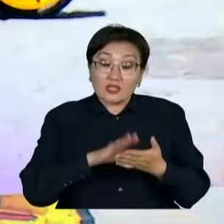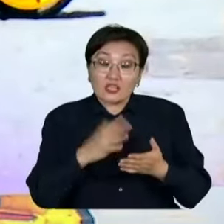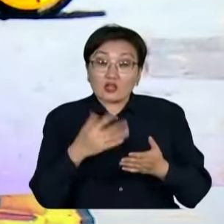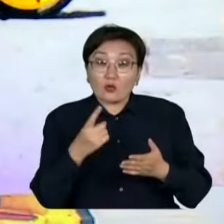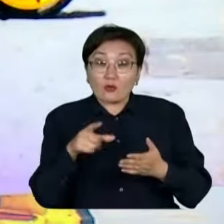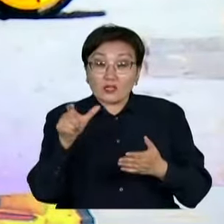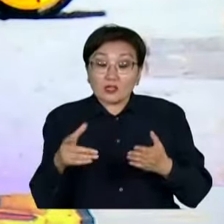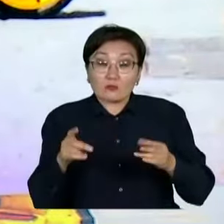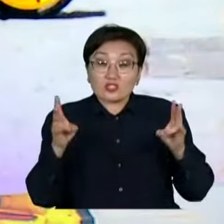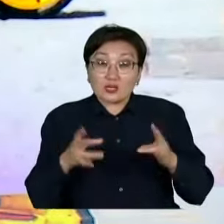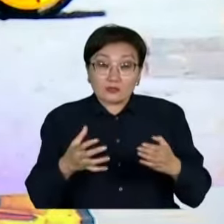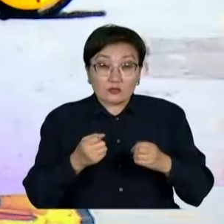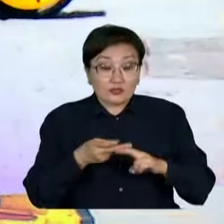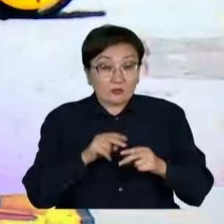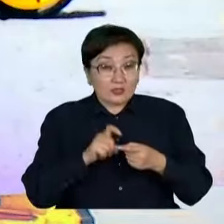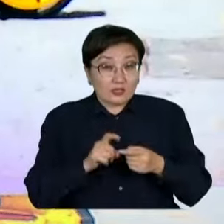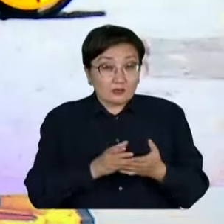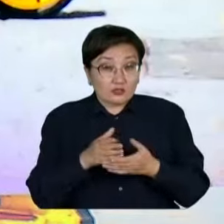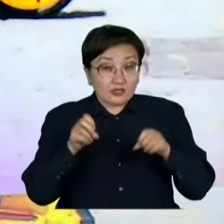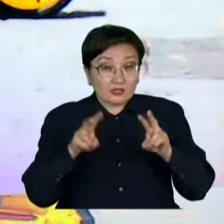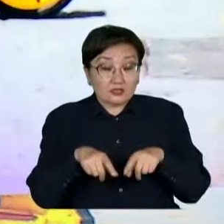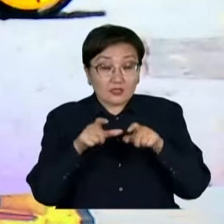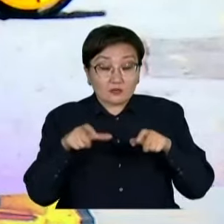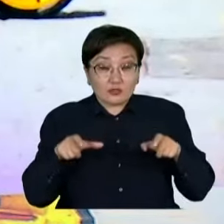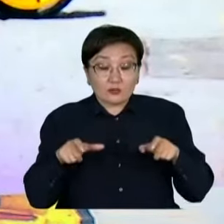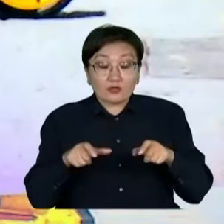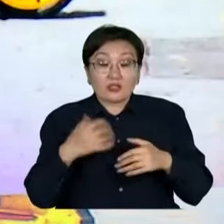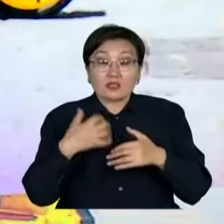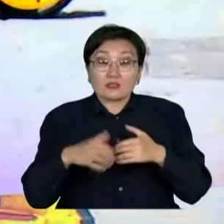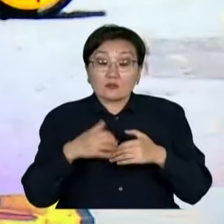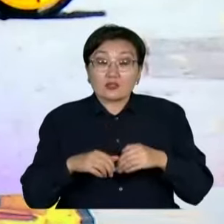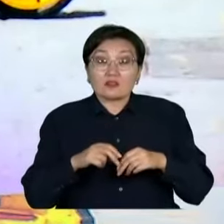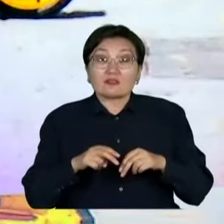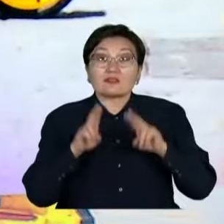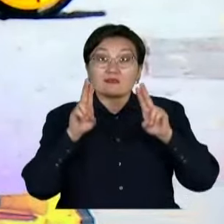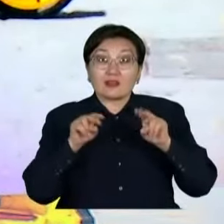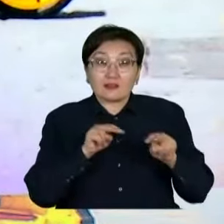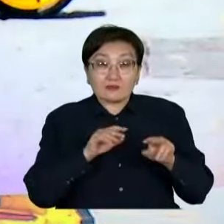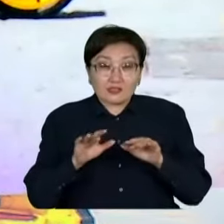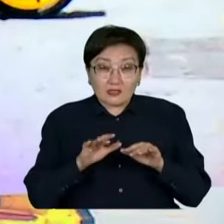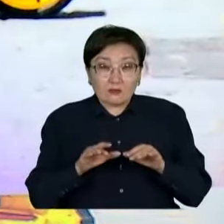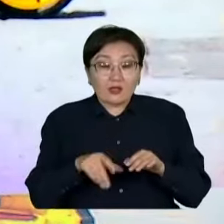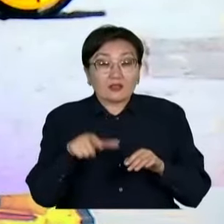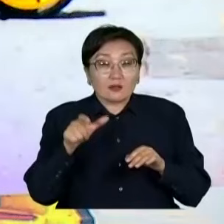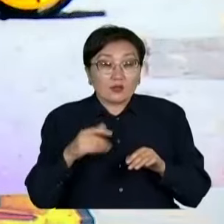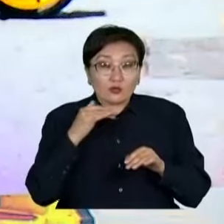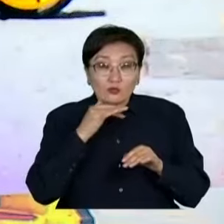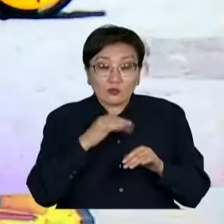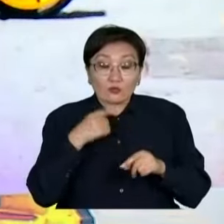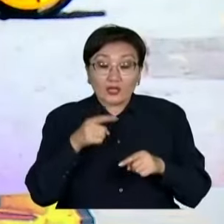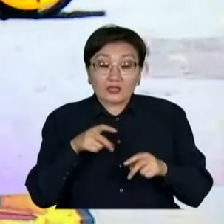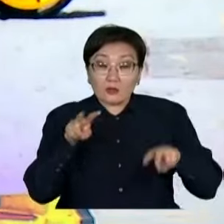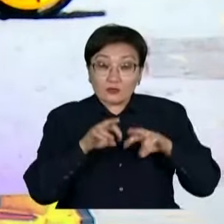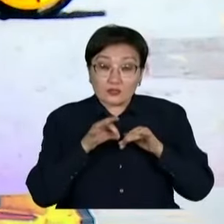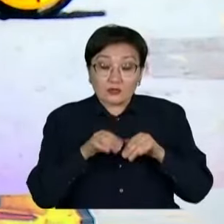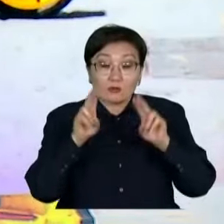жарақат алыпты. Осыған байланысты бүгін сала мамандары тұрғындар арасында тәртіп сақтамайтындардың әлі де азаймай тұрғанын айтып, рейд жүргізді.